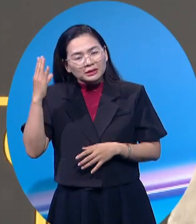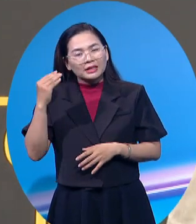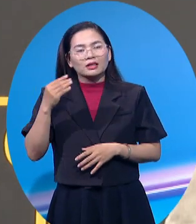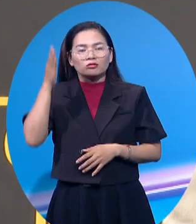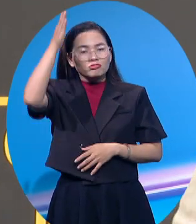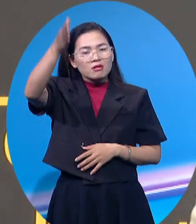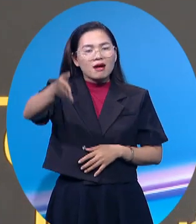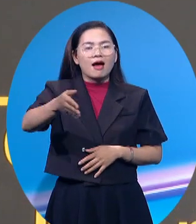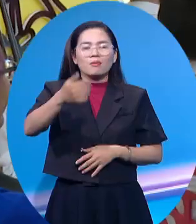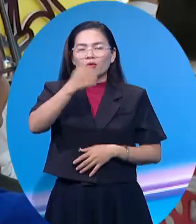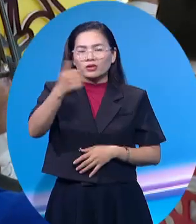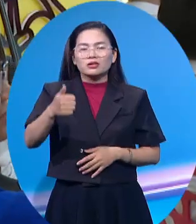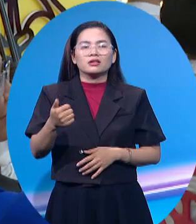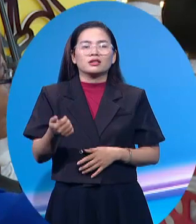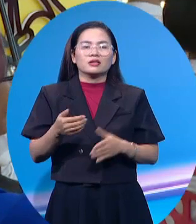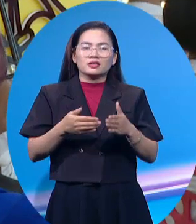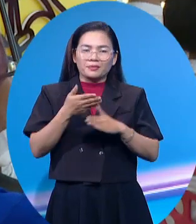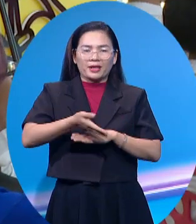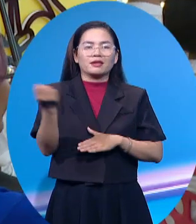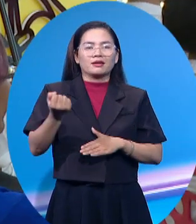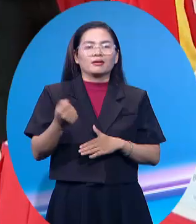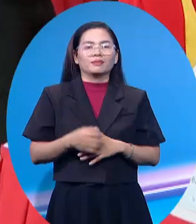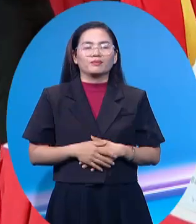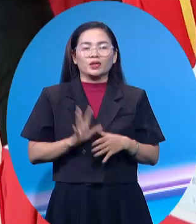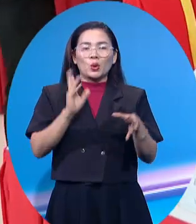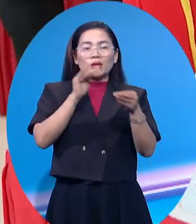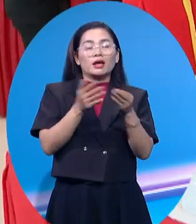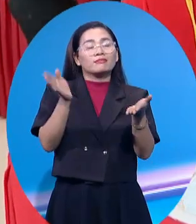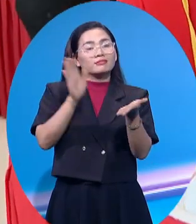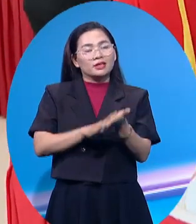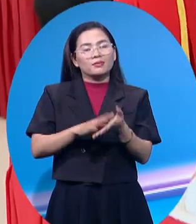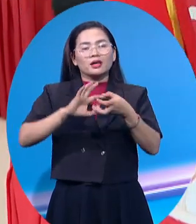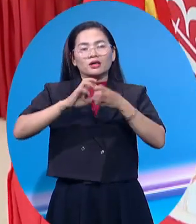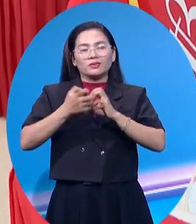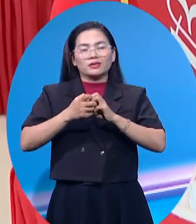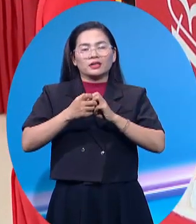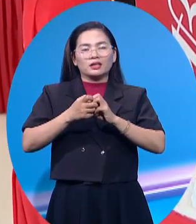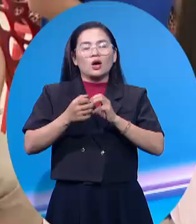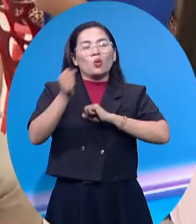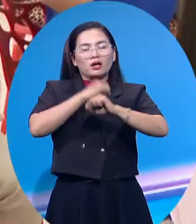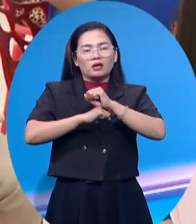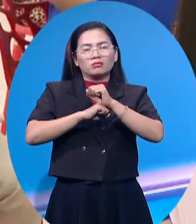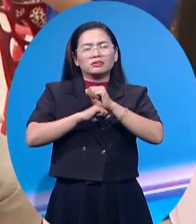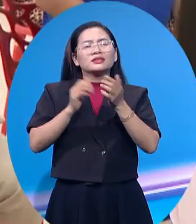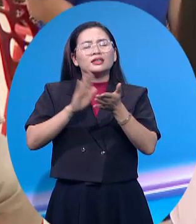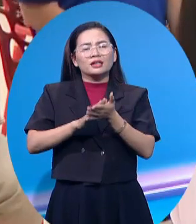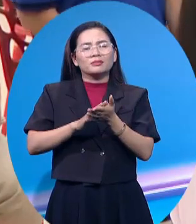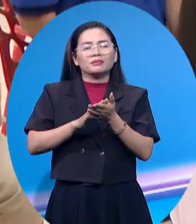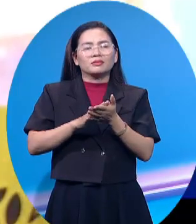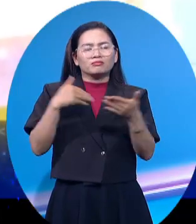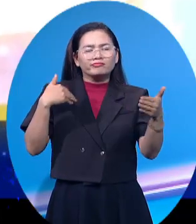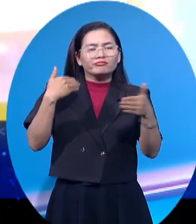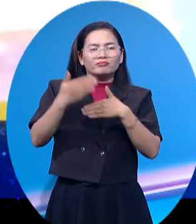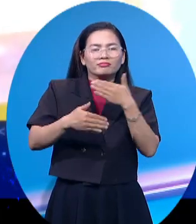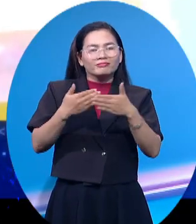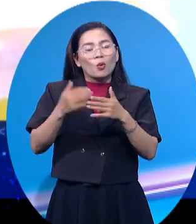tương lai có nhiều niềm vui hơn. Bên cạnh chương trình hội thảo, công ty AB InBev cũng tổ chức nhiều hoạt động tăng tính tương tác, tạo sự gắn kết